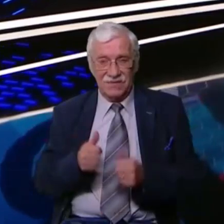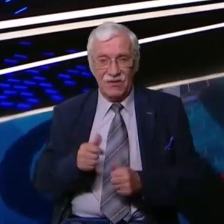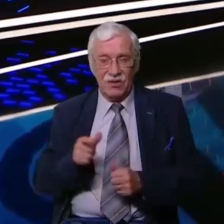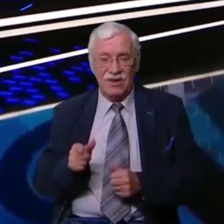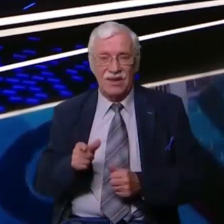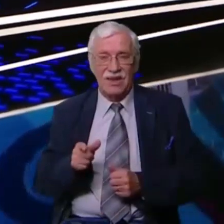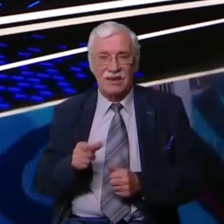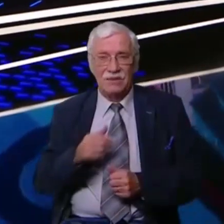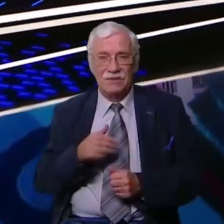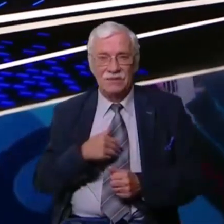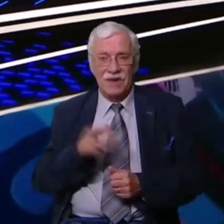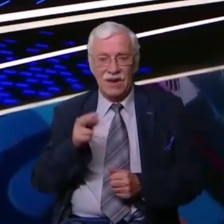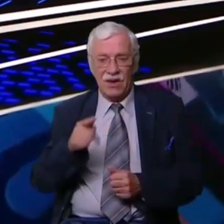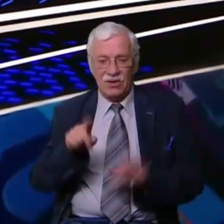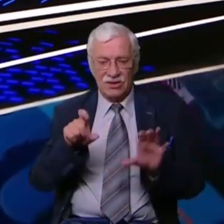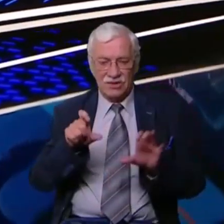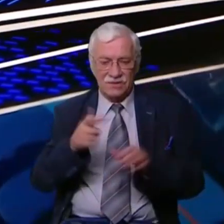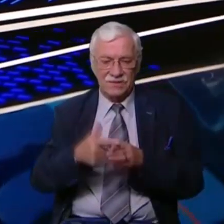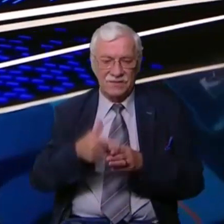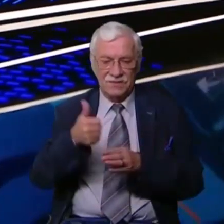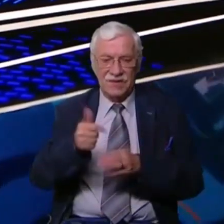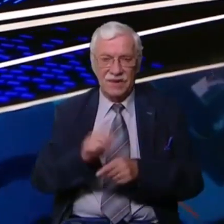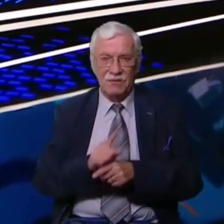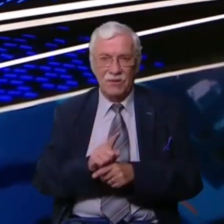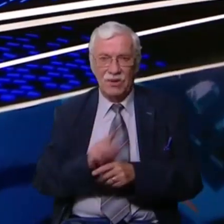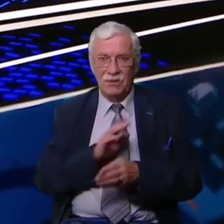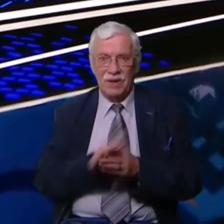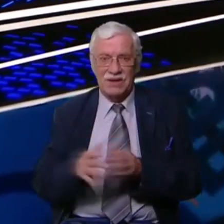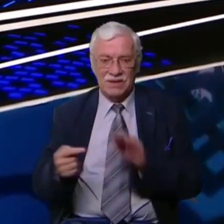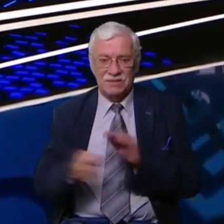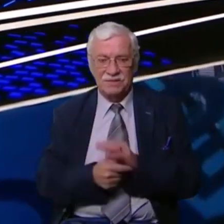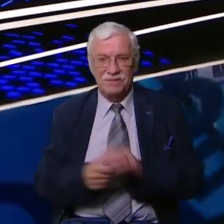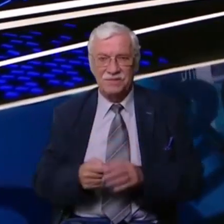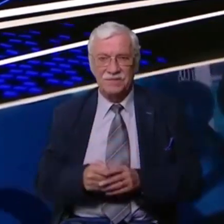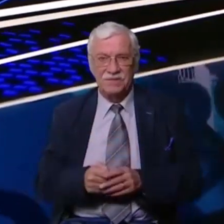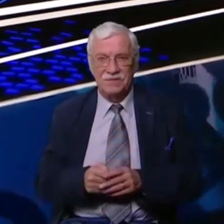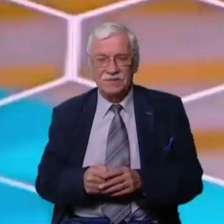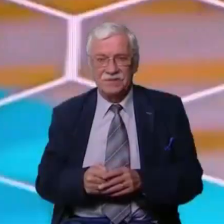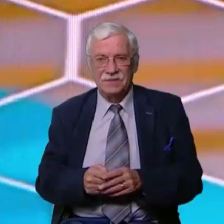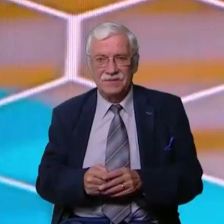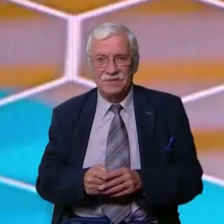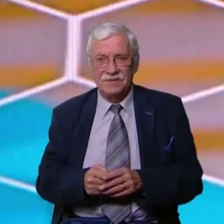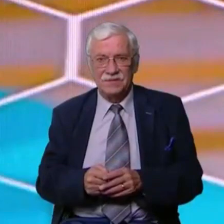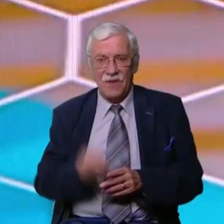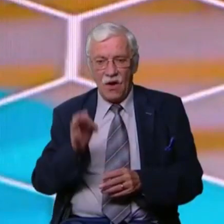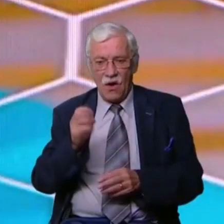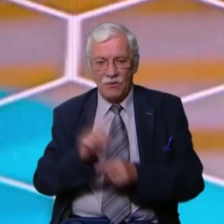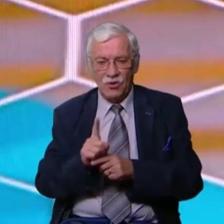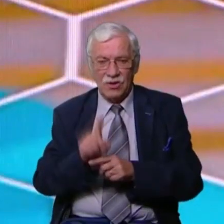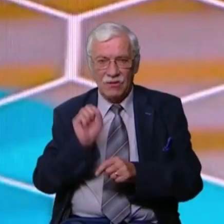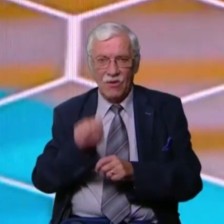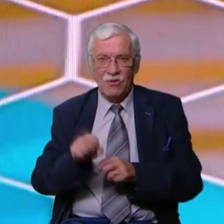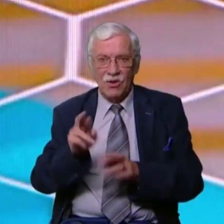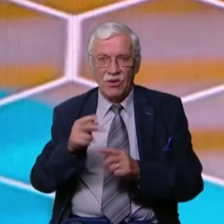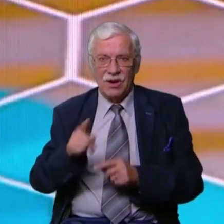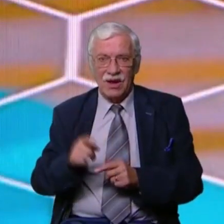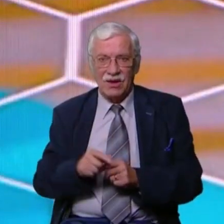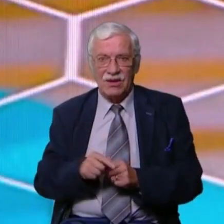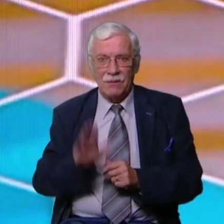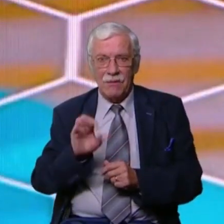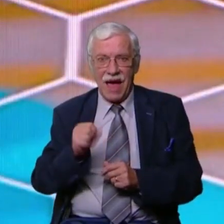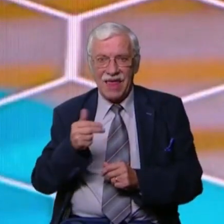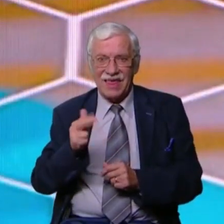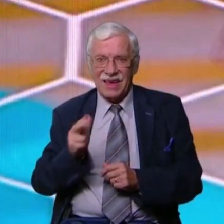wczoraj rekord 721 minut bez straty bramki pokonał. O minutę pobił rekord Gordona